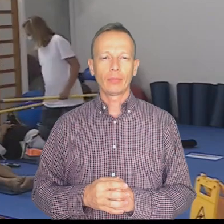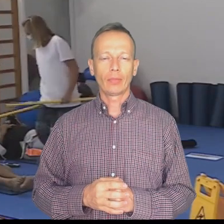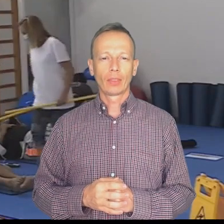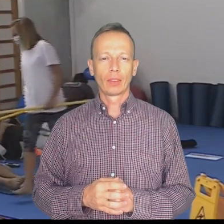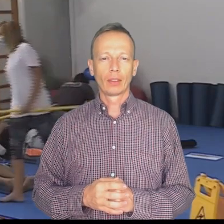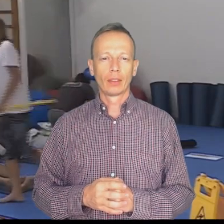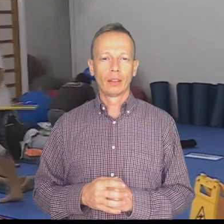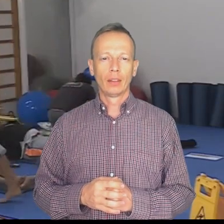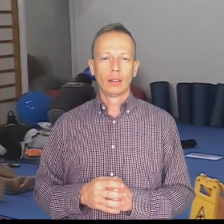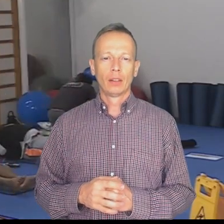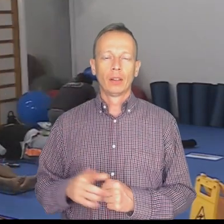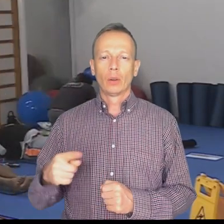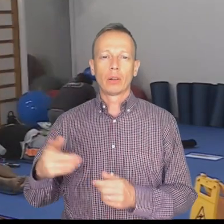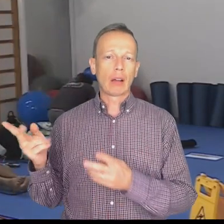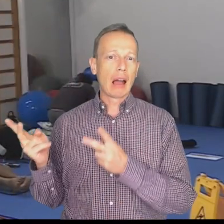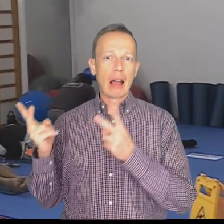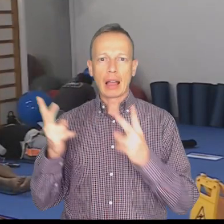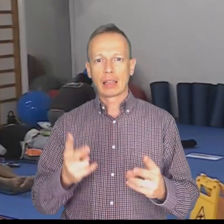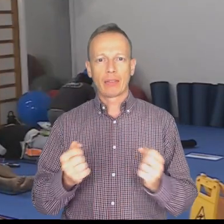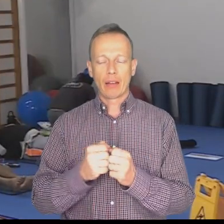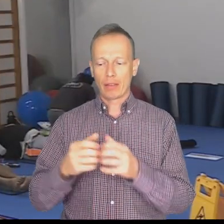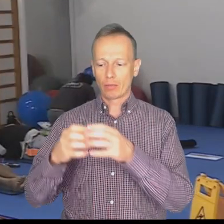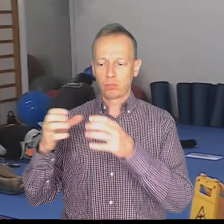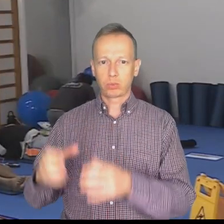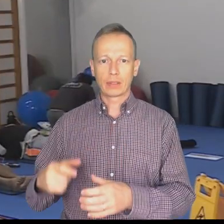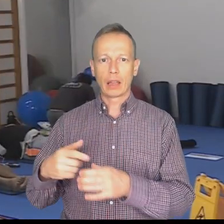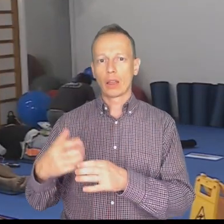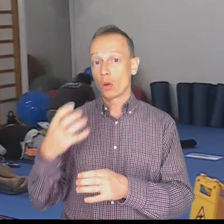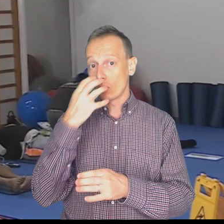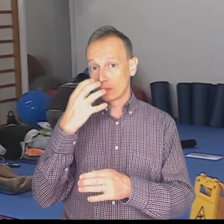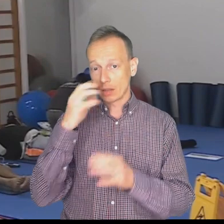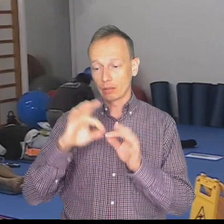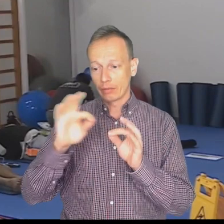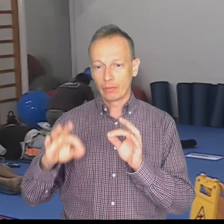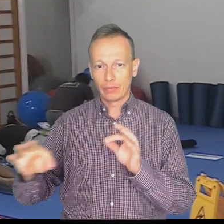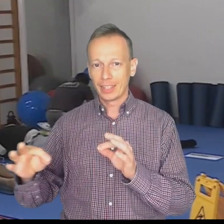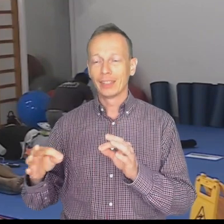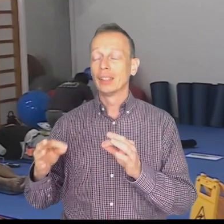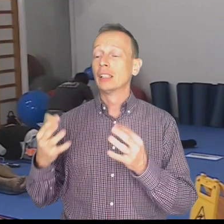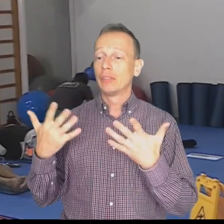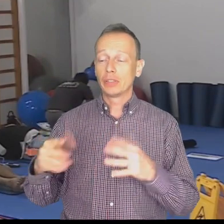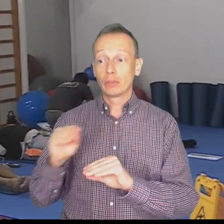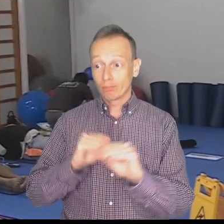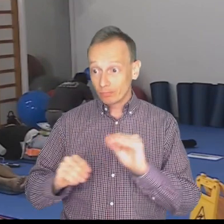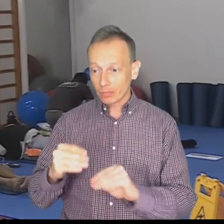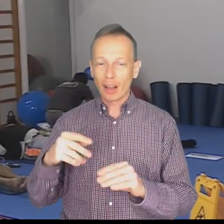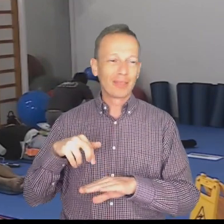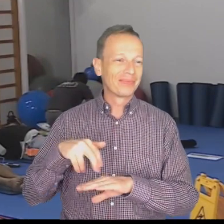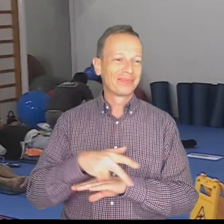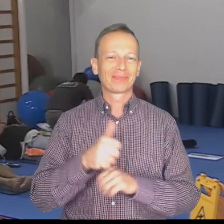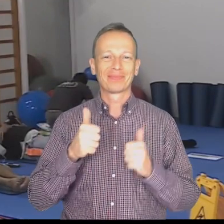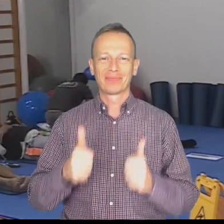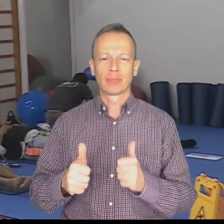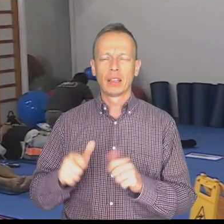est la bouteille d'oxygène et le fil qui le relie et ils partent en marchant librement. On voit des gens accablés